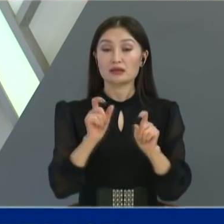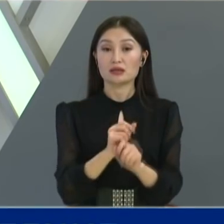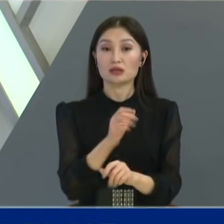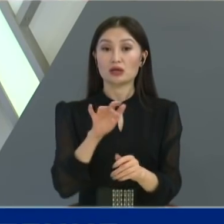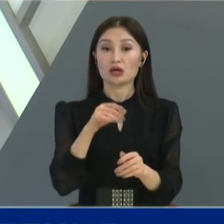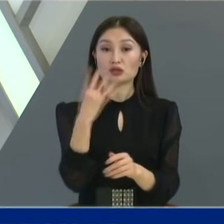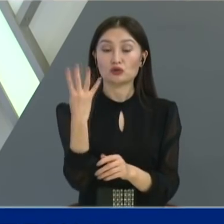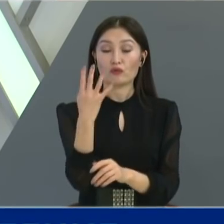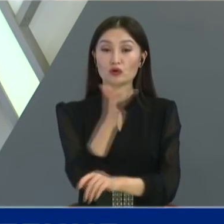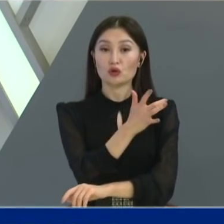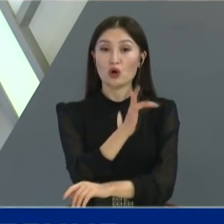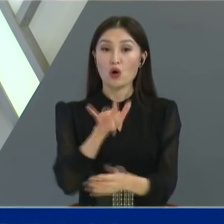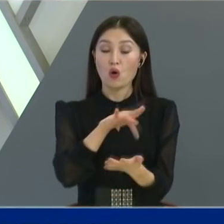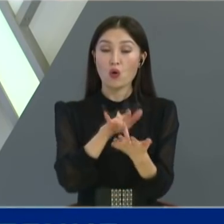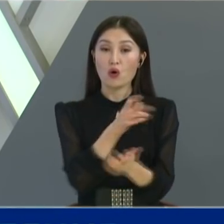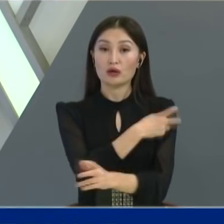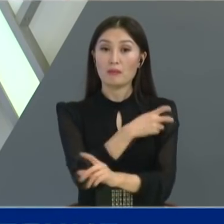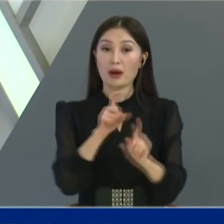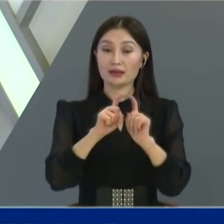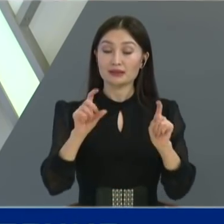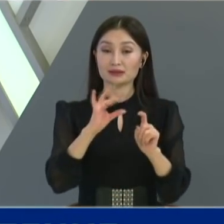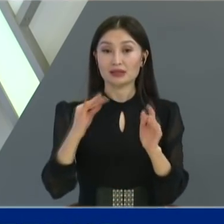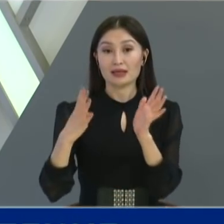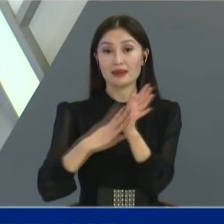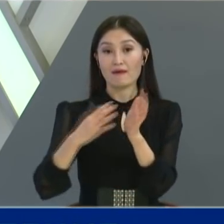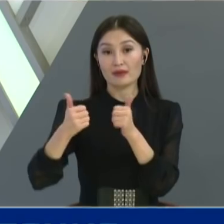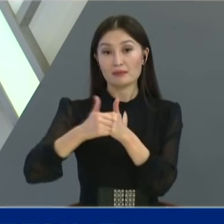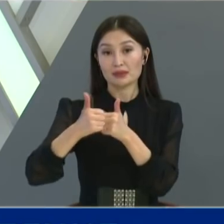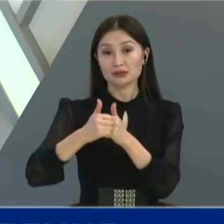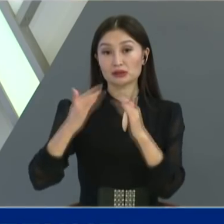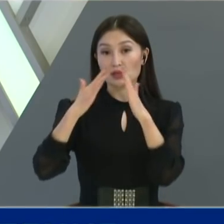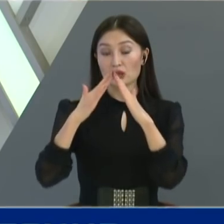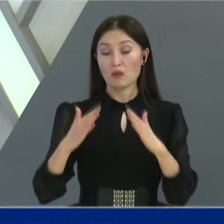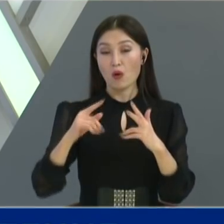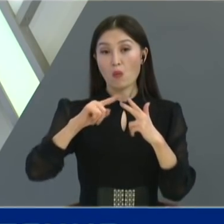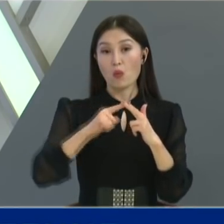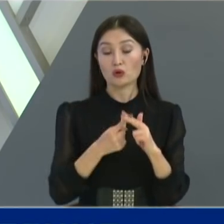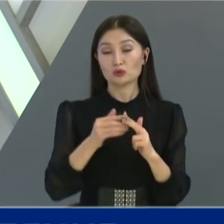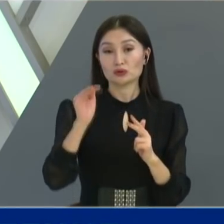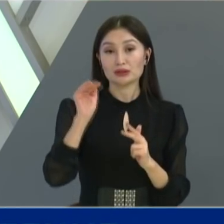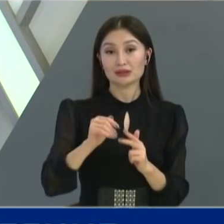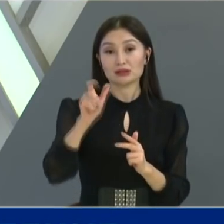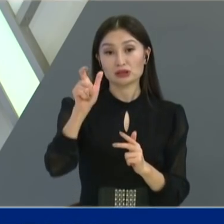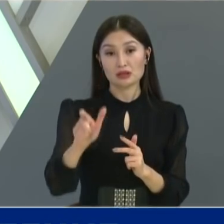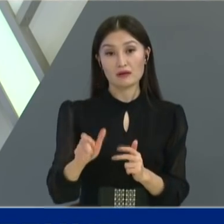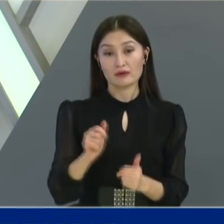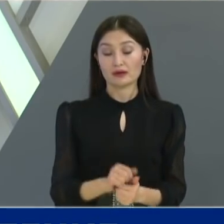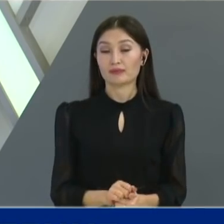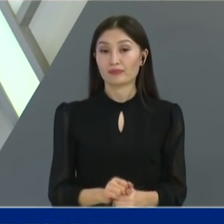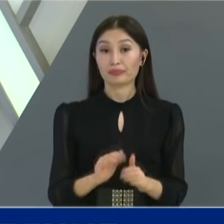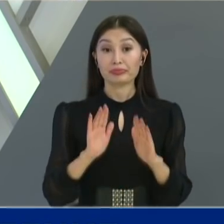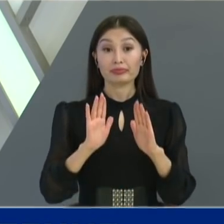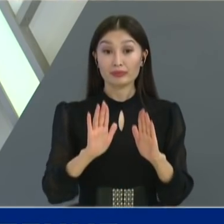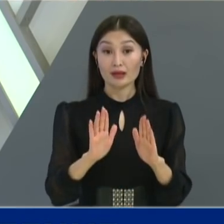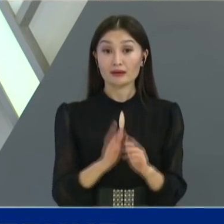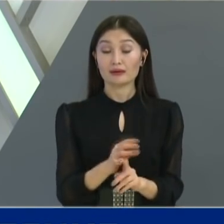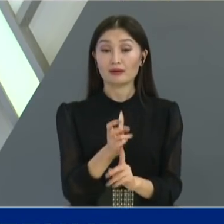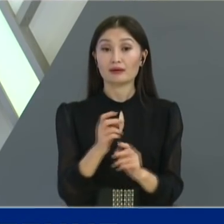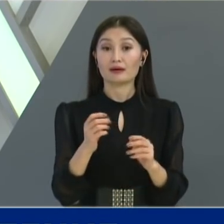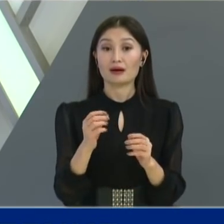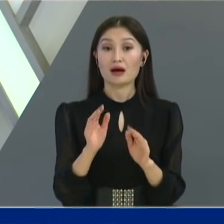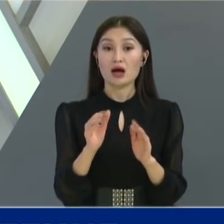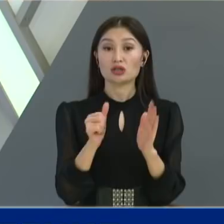и 9 близлежащих домов. А это более 1 500 абонентов. Таких котельных в